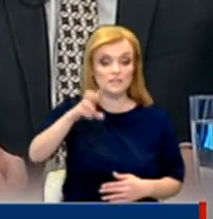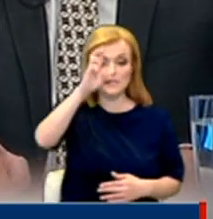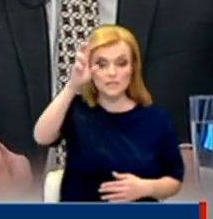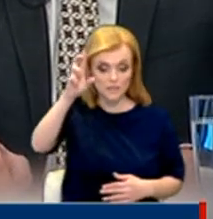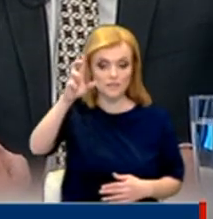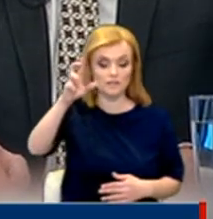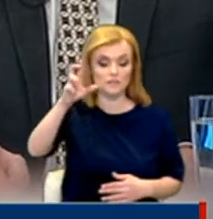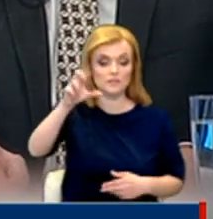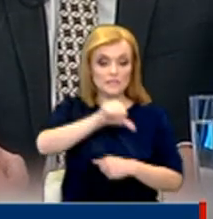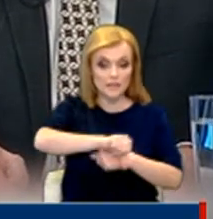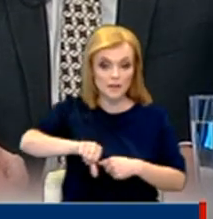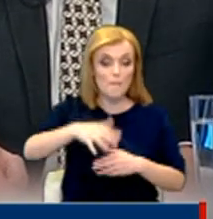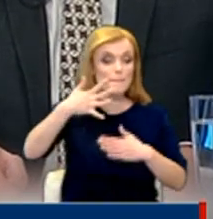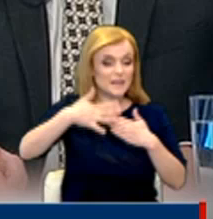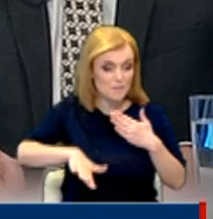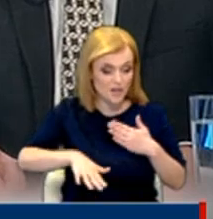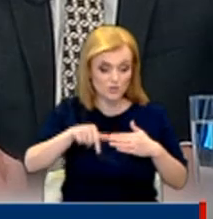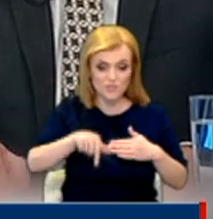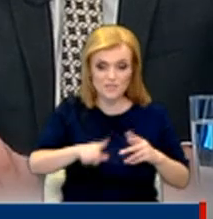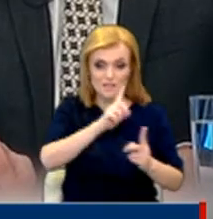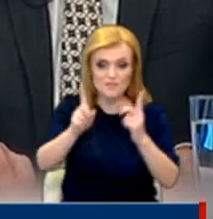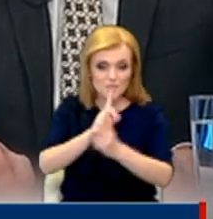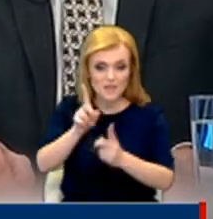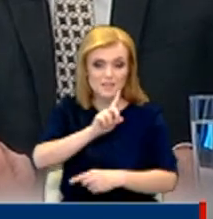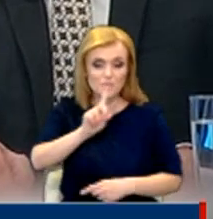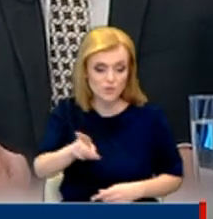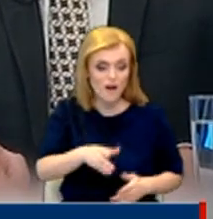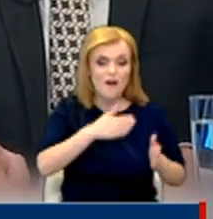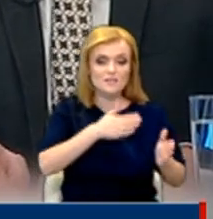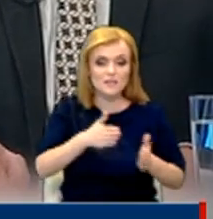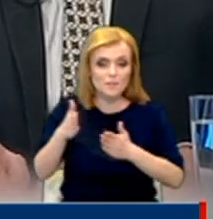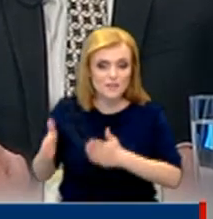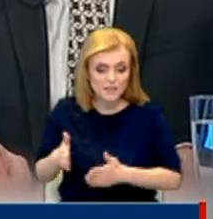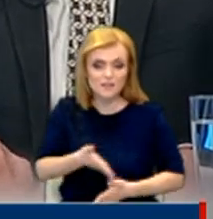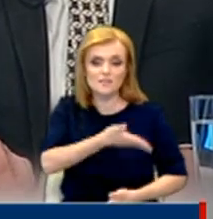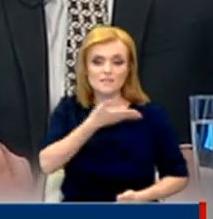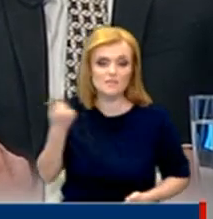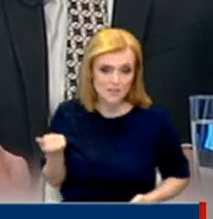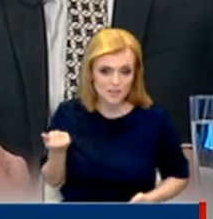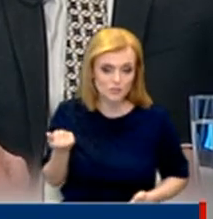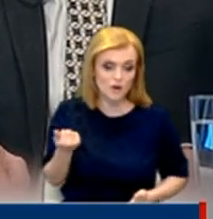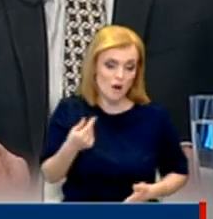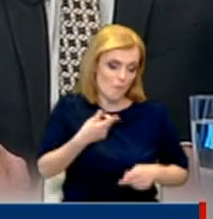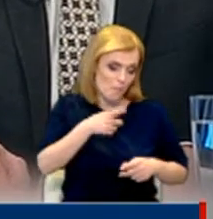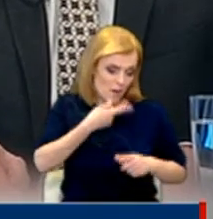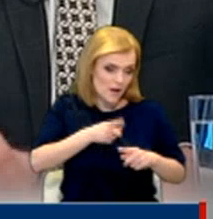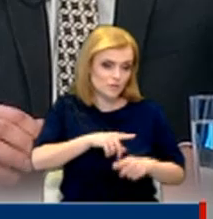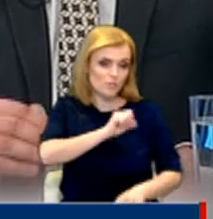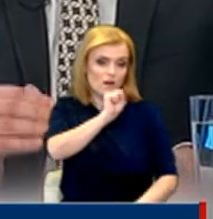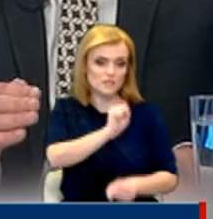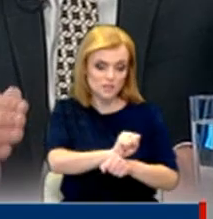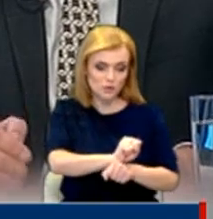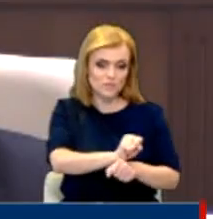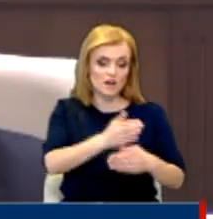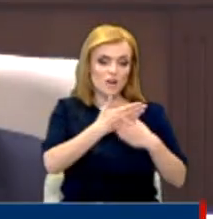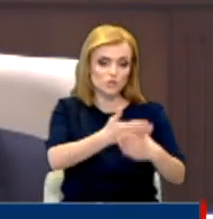se dorește o reformă pe bune a justiției, se va sista, există riscul de a fi sistată finanțarea externă.